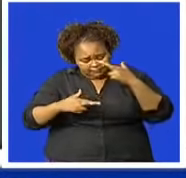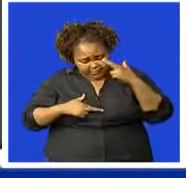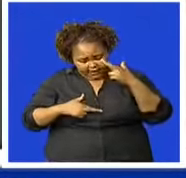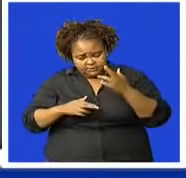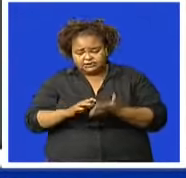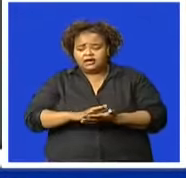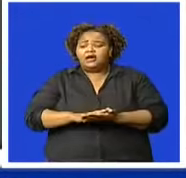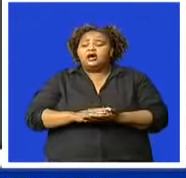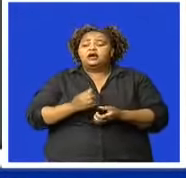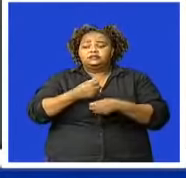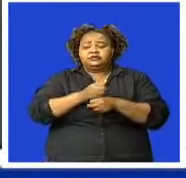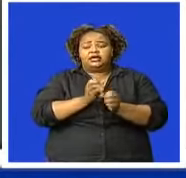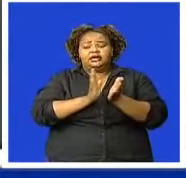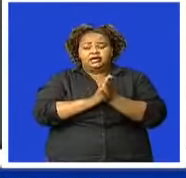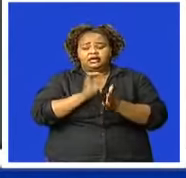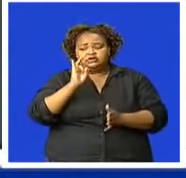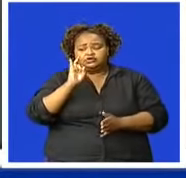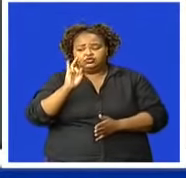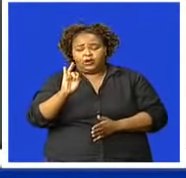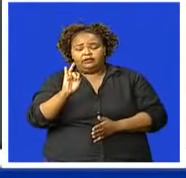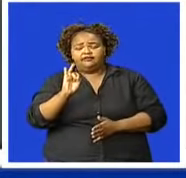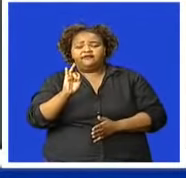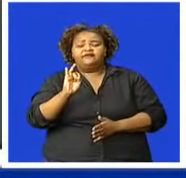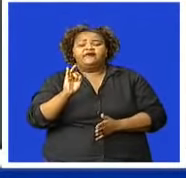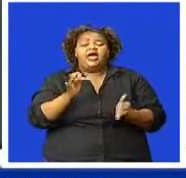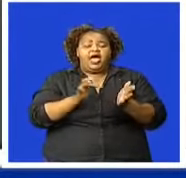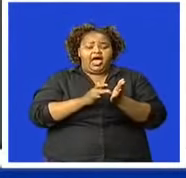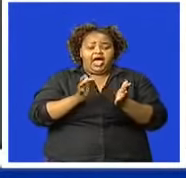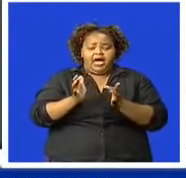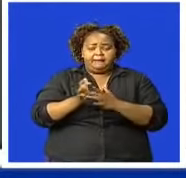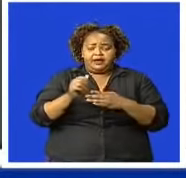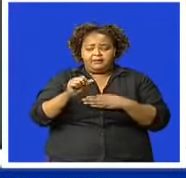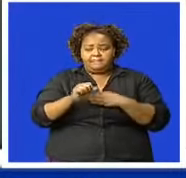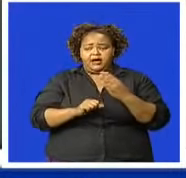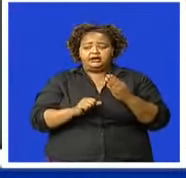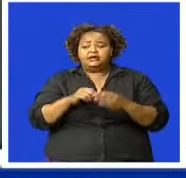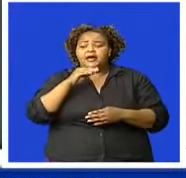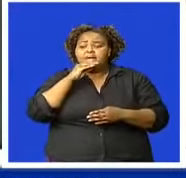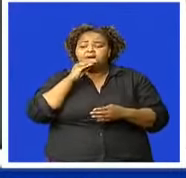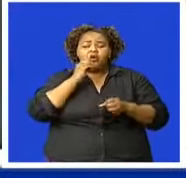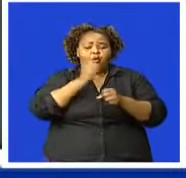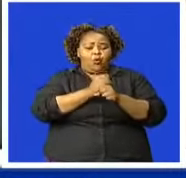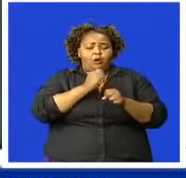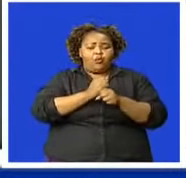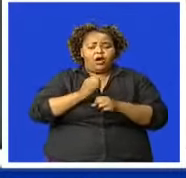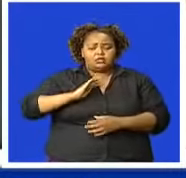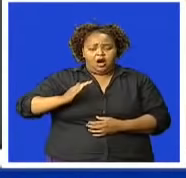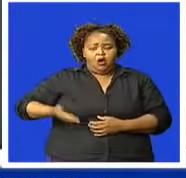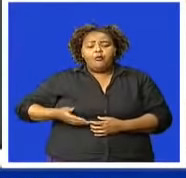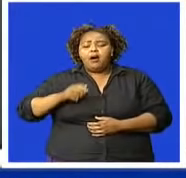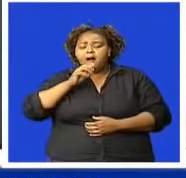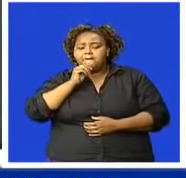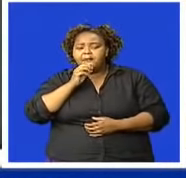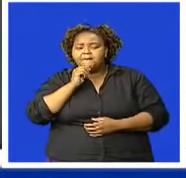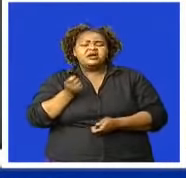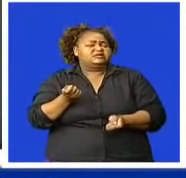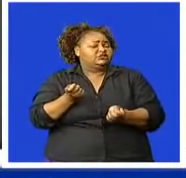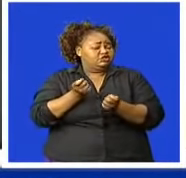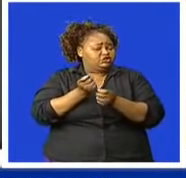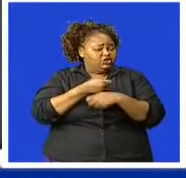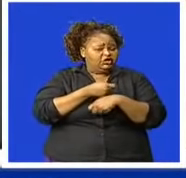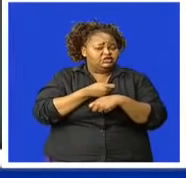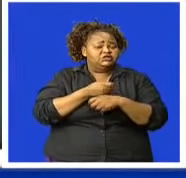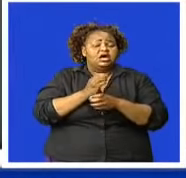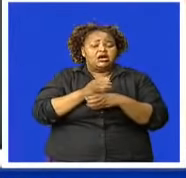khona uhulumende wayo ayibambe nemadodza lebona ukuthi atawushintsha emadodza nabomaka laba atawushintsha lelivela kangwane lelivela